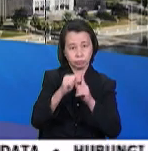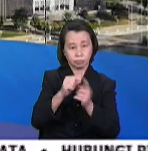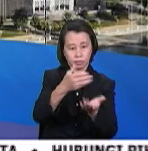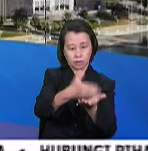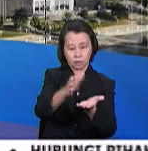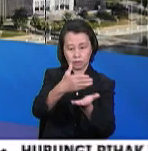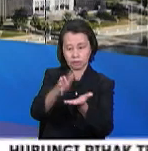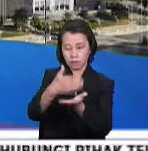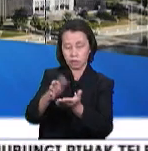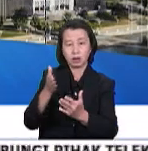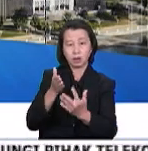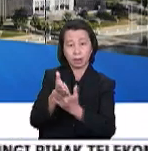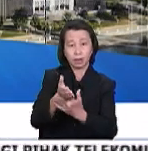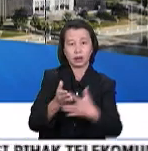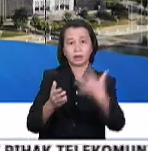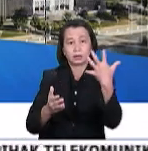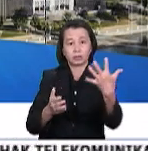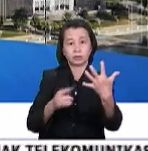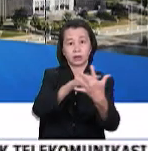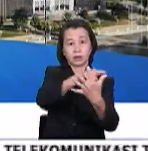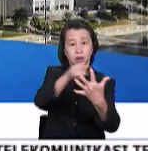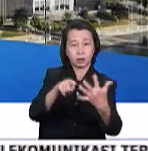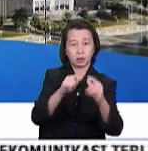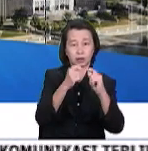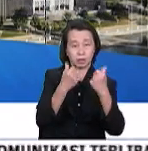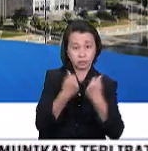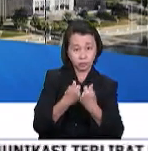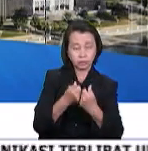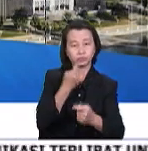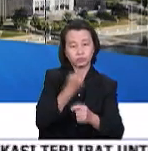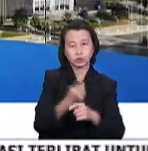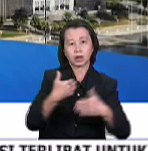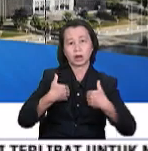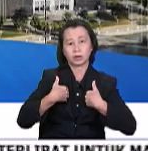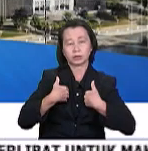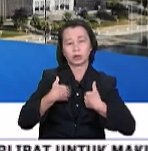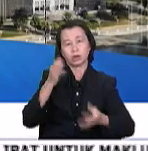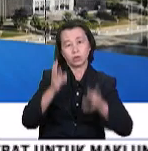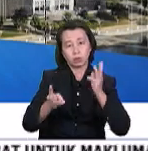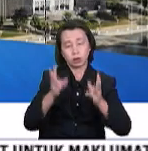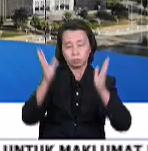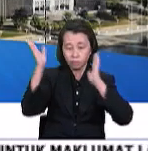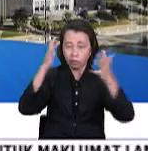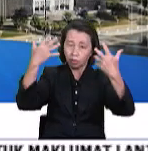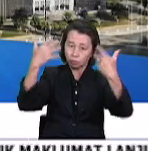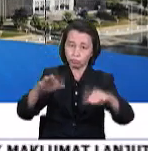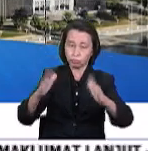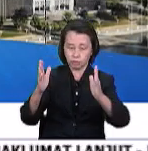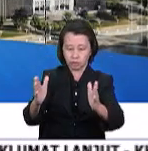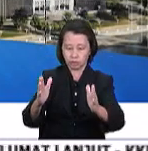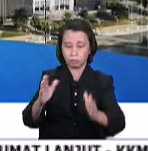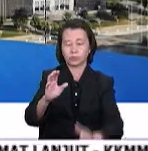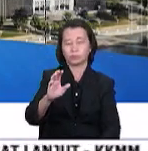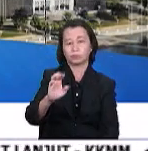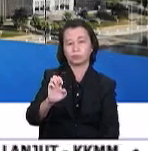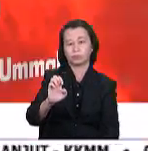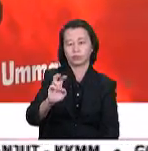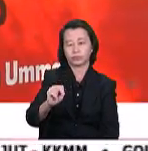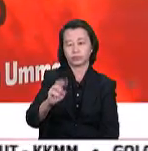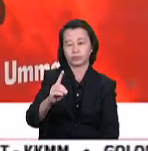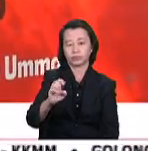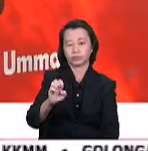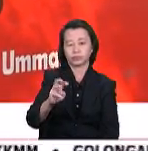agihan sumbangan melalui 5 buah agensi di bawahnya tetap berlangsung meskipun negara telah dalam tempoh endemik.